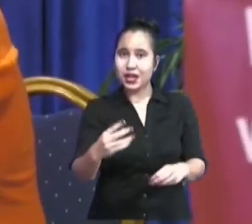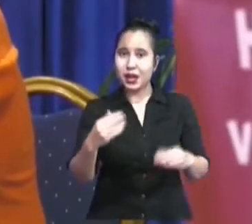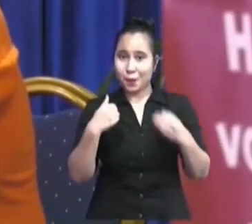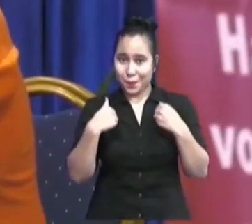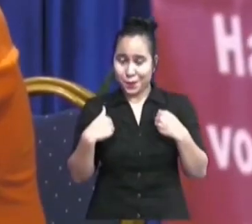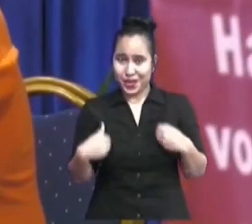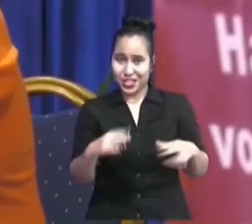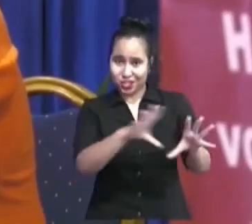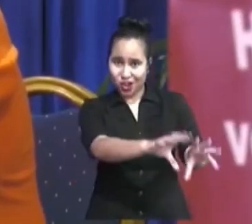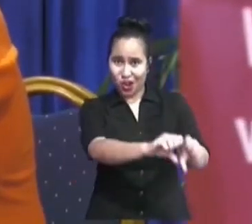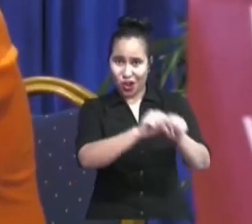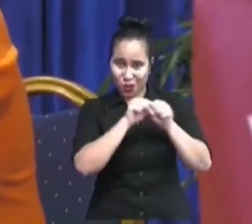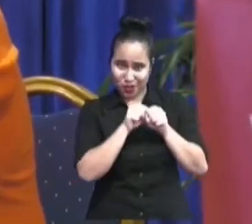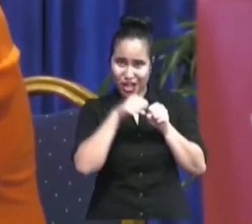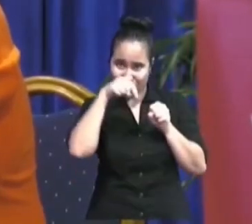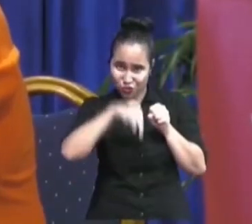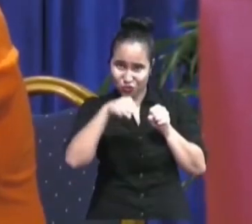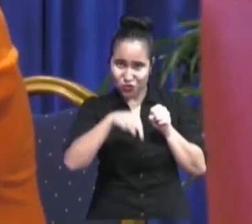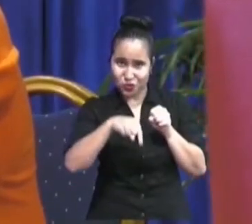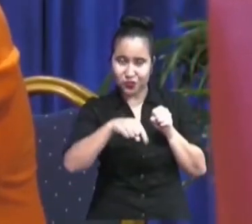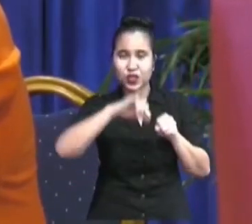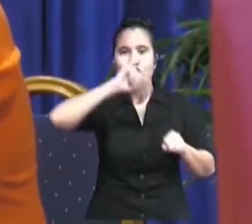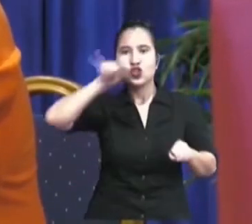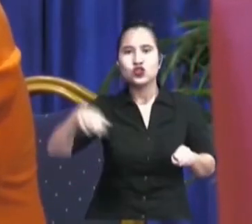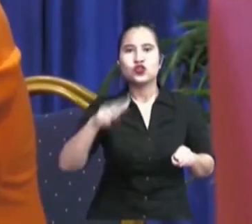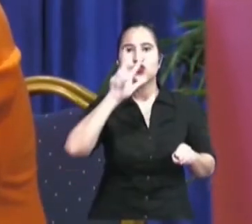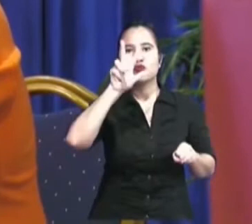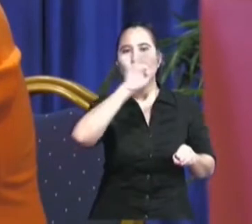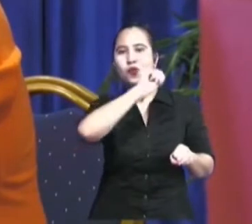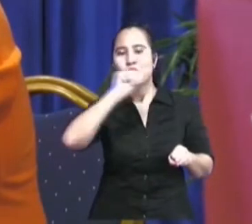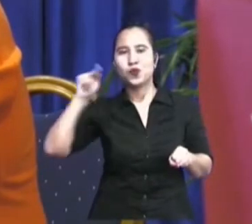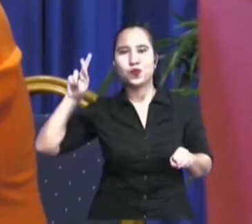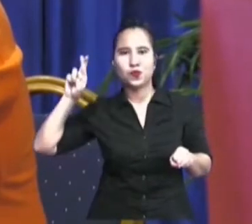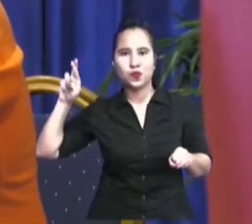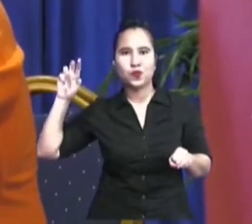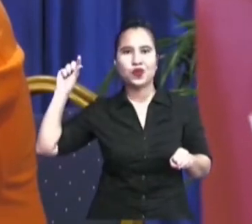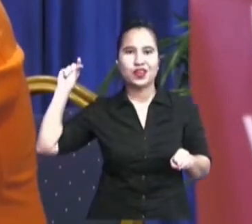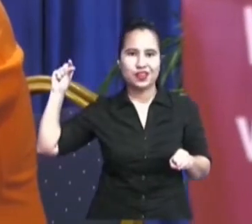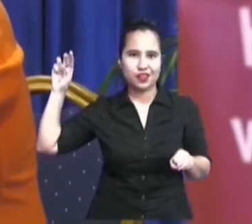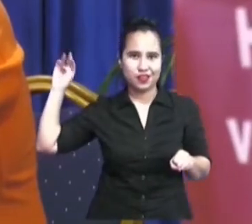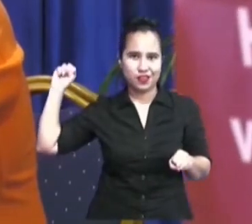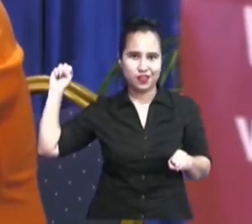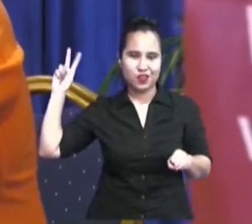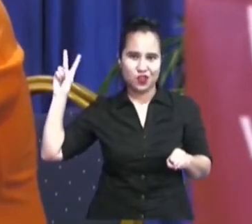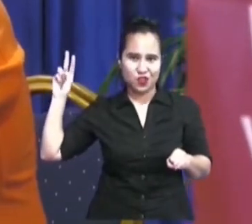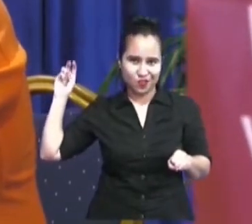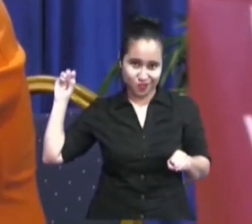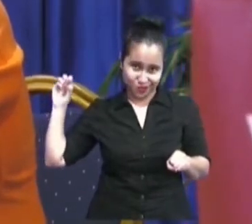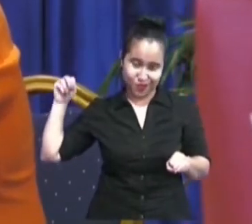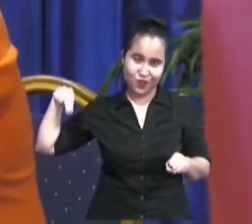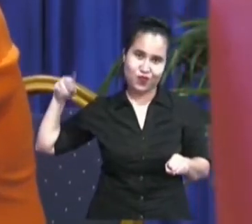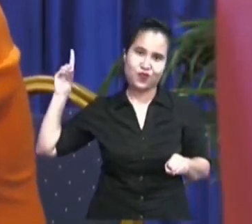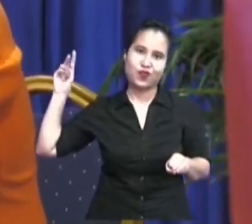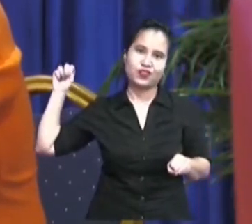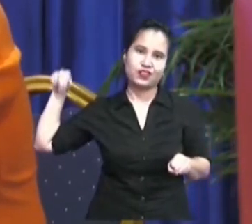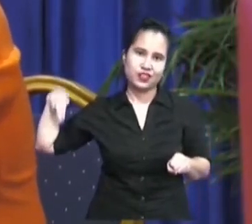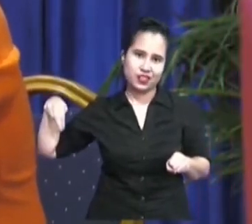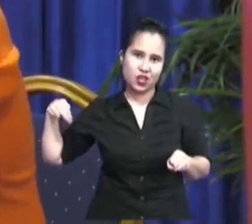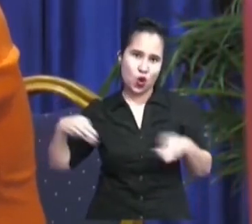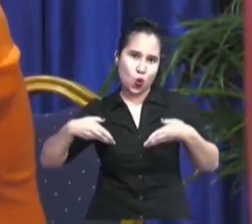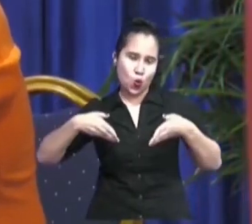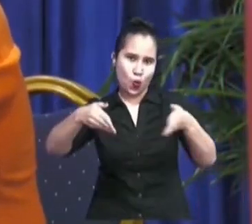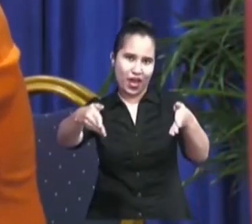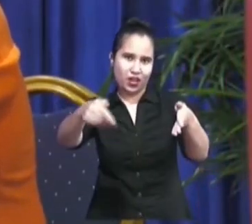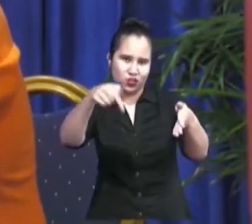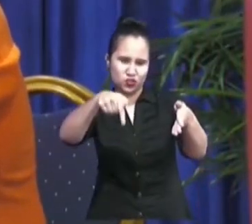het COVID-19 zou zijn besmet. Op social media ging een bericht over dit geval viraal, waarbij ook gezegd is dat